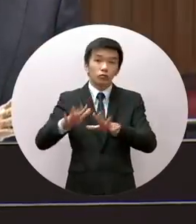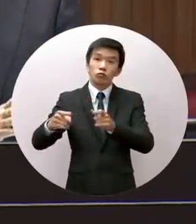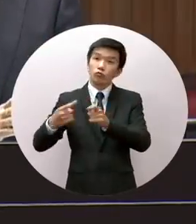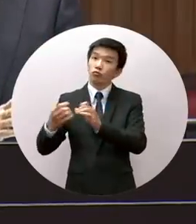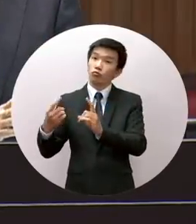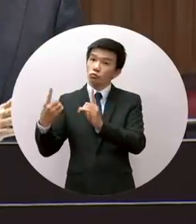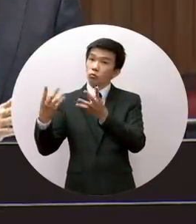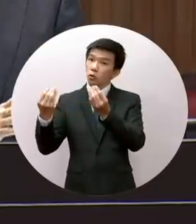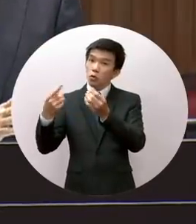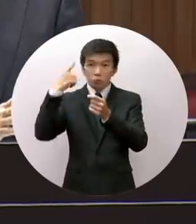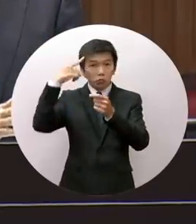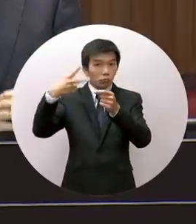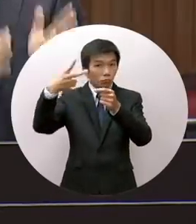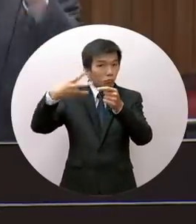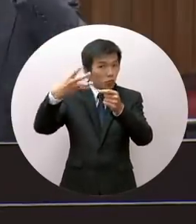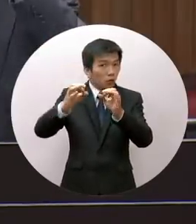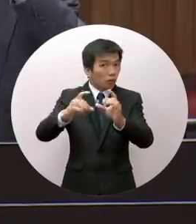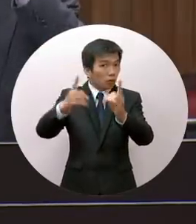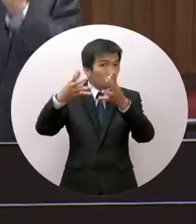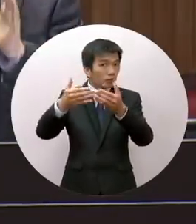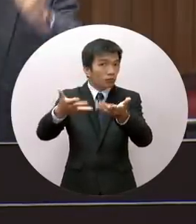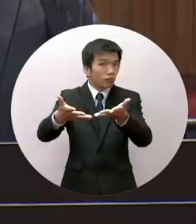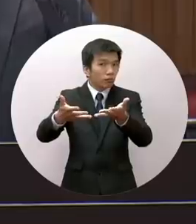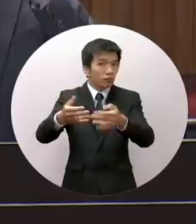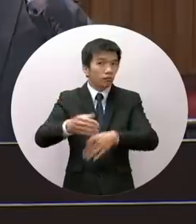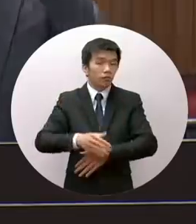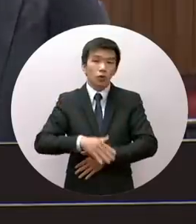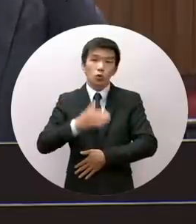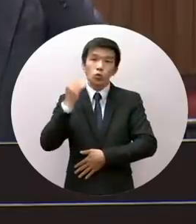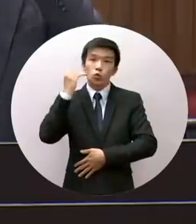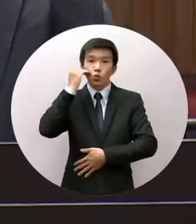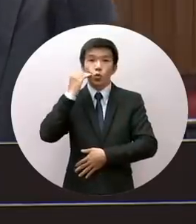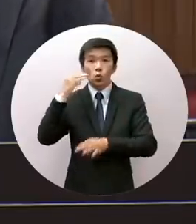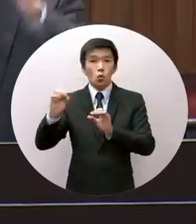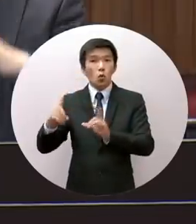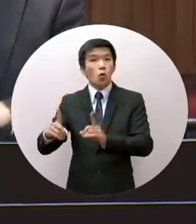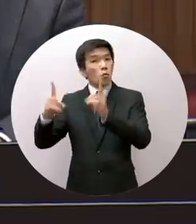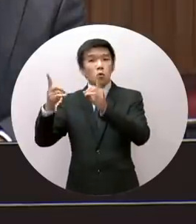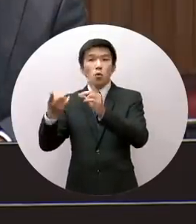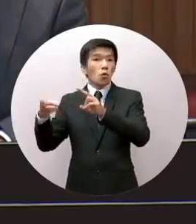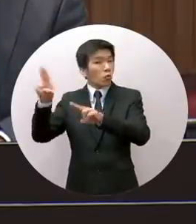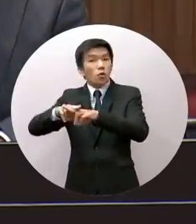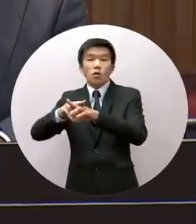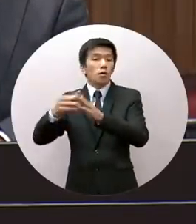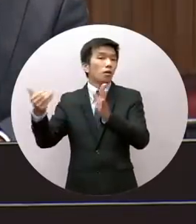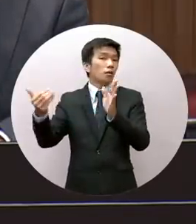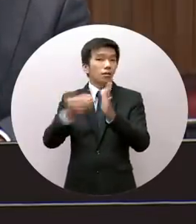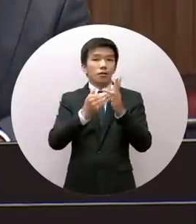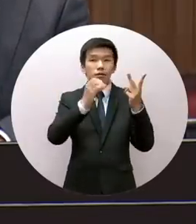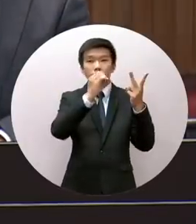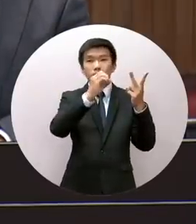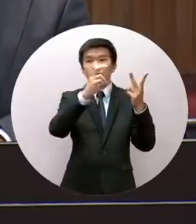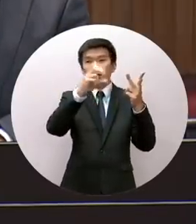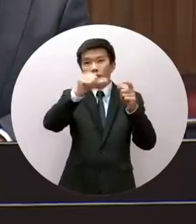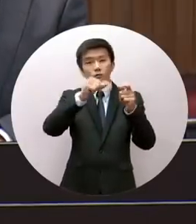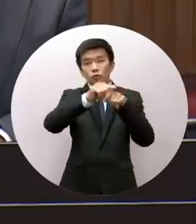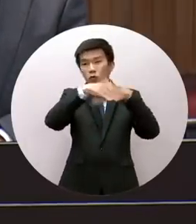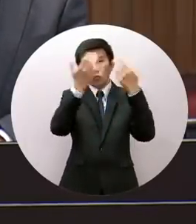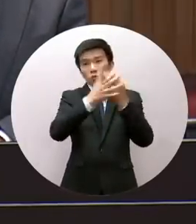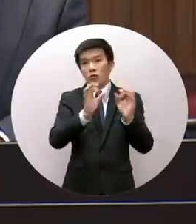涨？如果不涨，到2025年都能不涨，那部长，你昨天